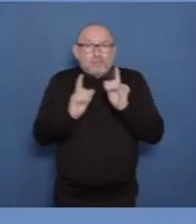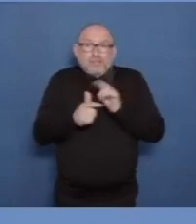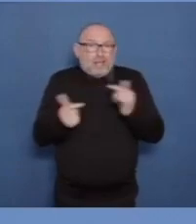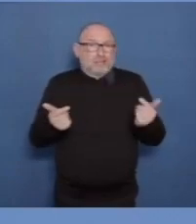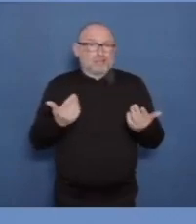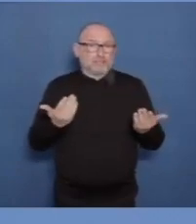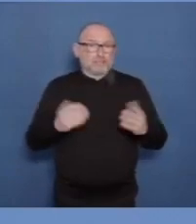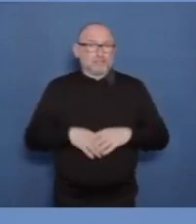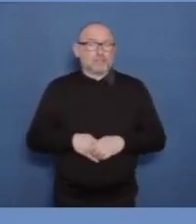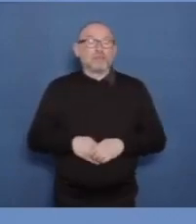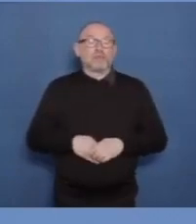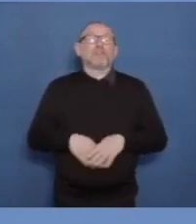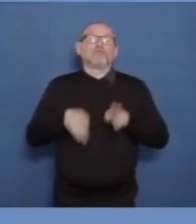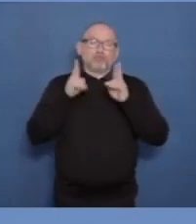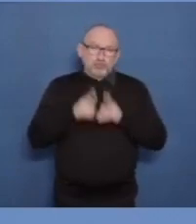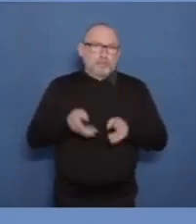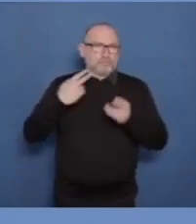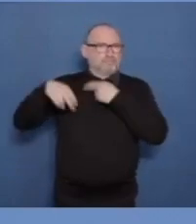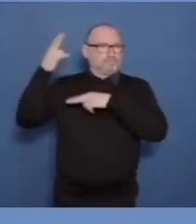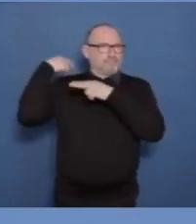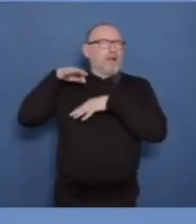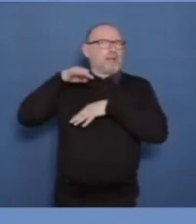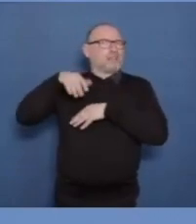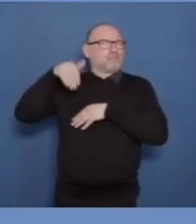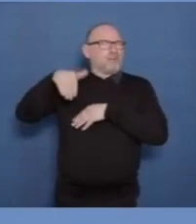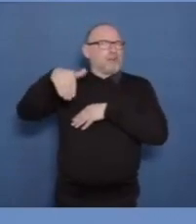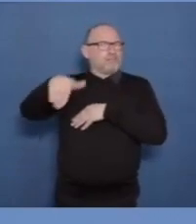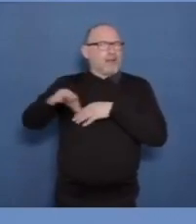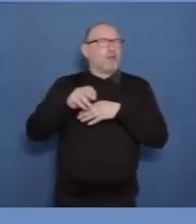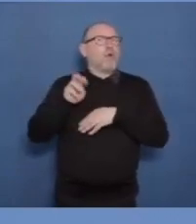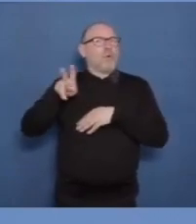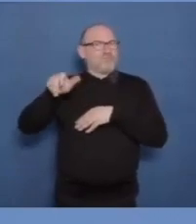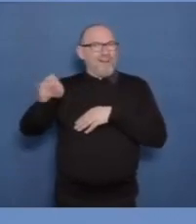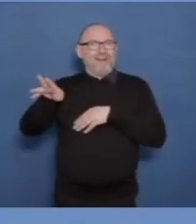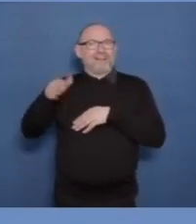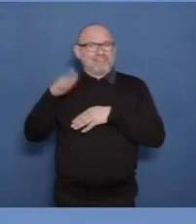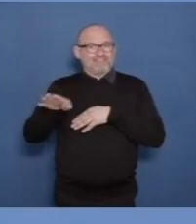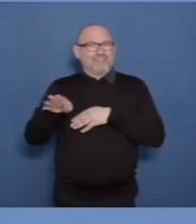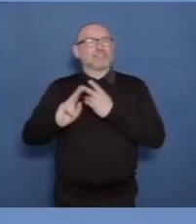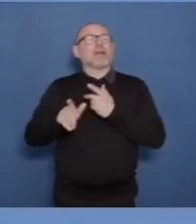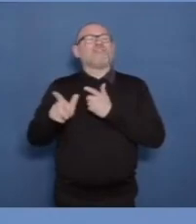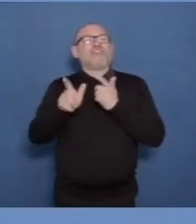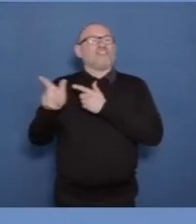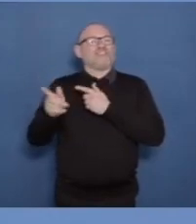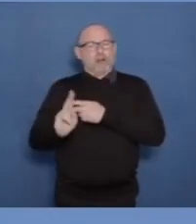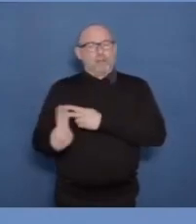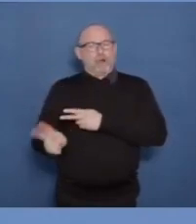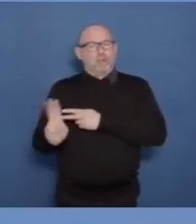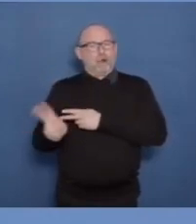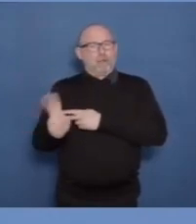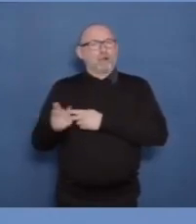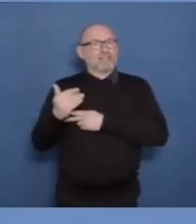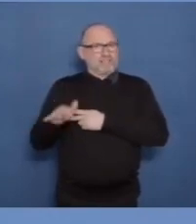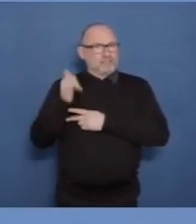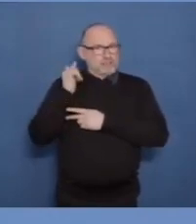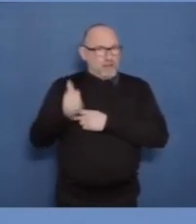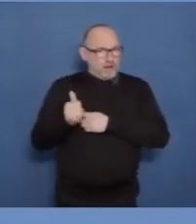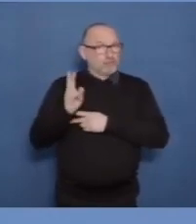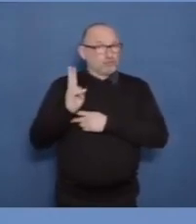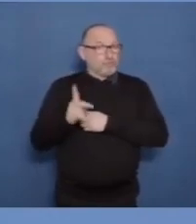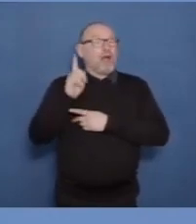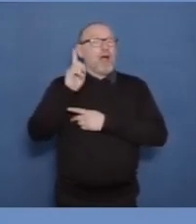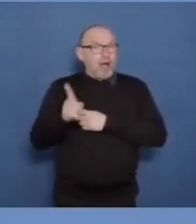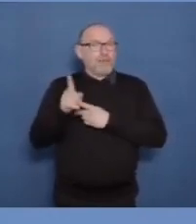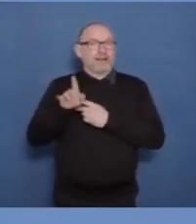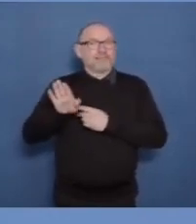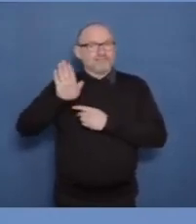vorliegen. Es ist richtig, dass in der Vergangenheit in Einzelfällen Waffen in UNRWA-Einrichtungen gelagert worden sind. Wichtig hierbei, es war